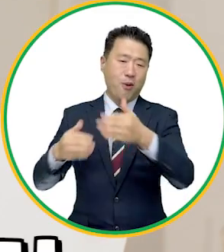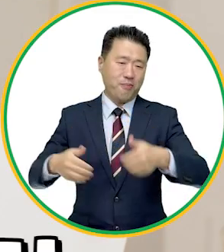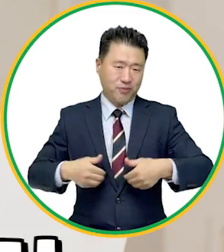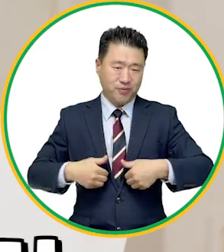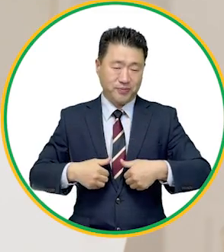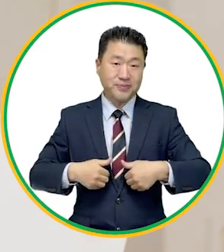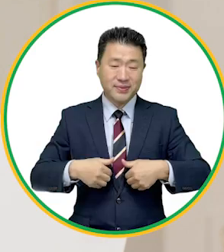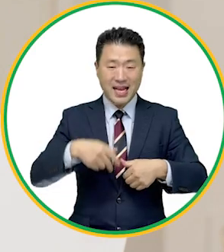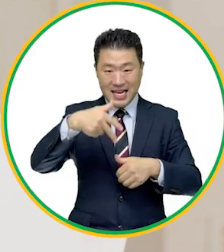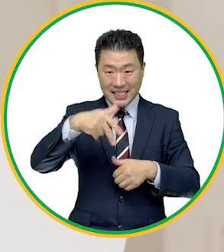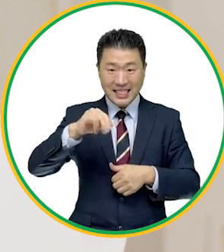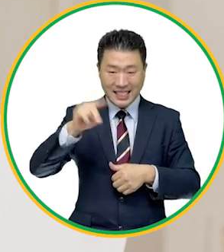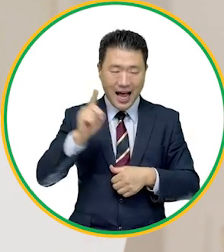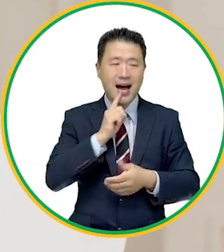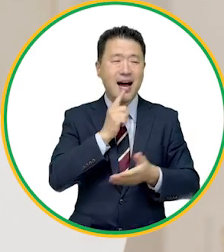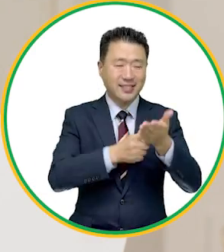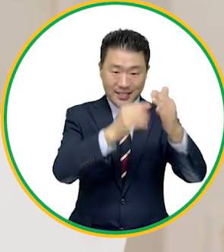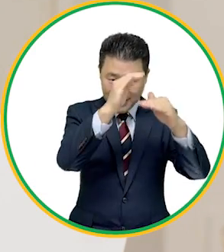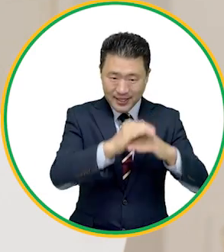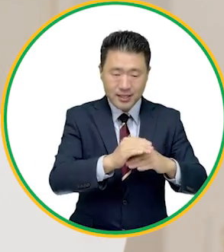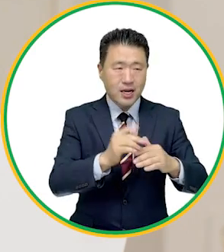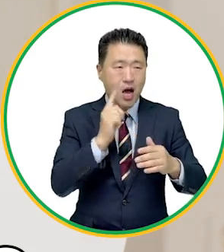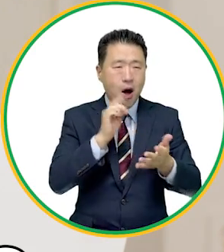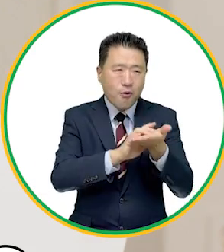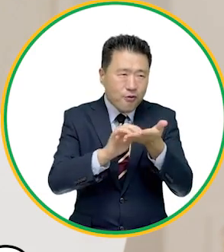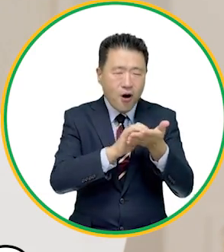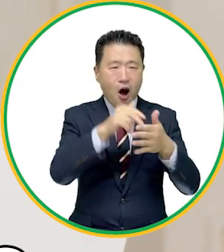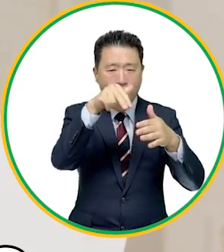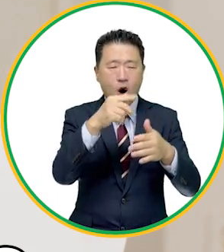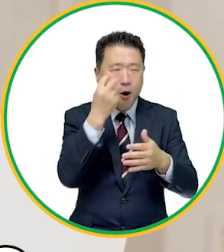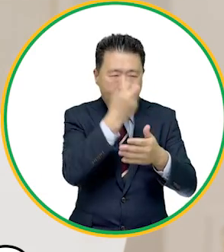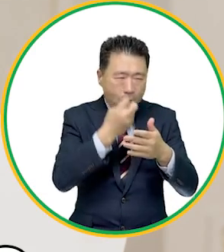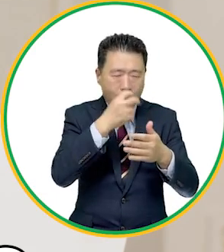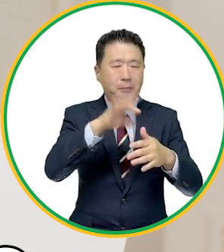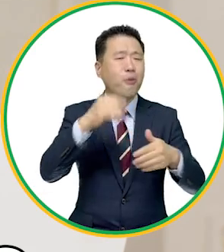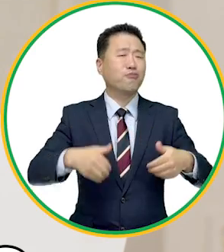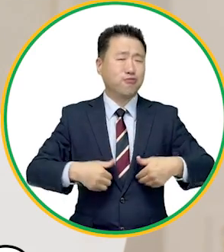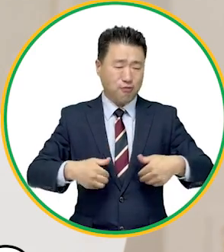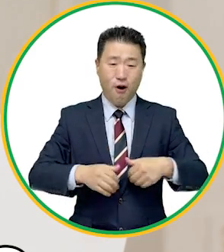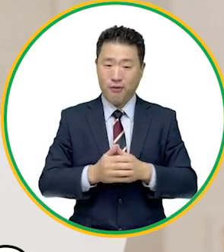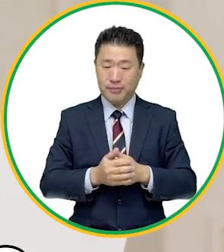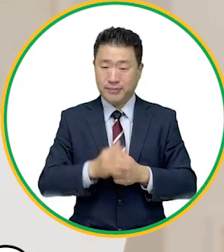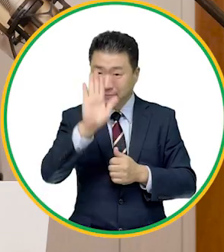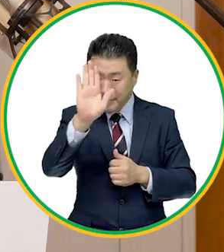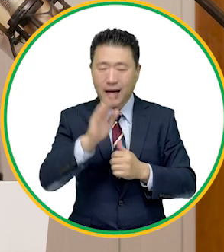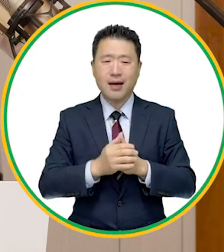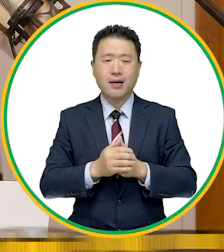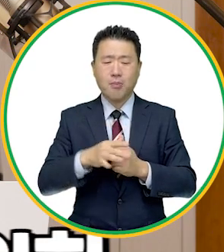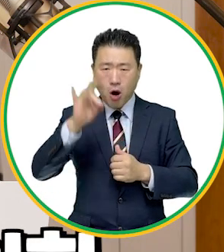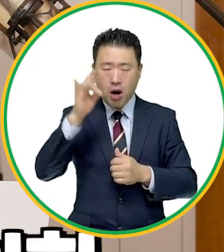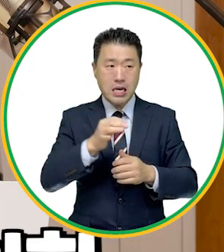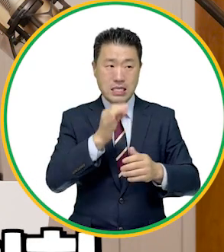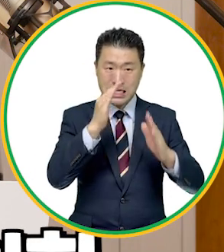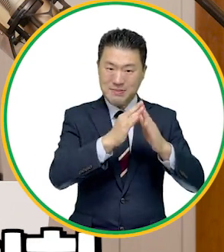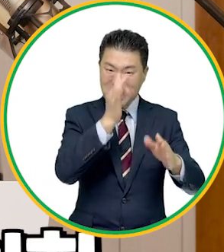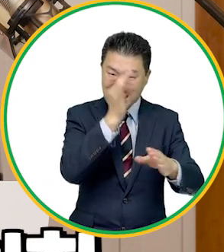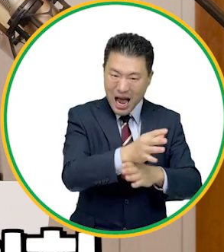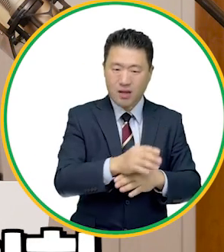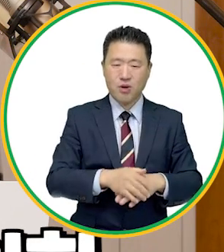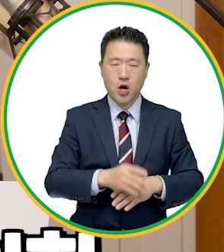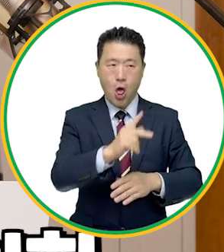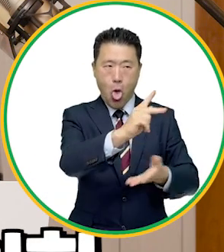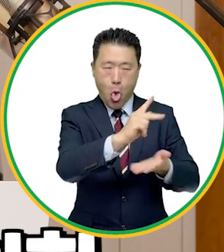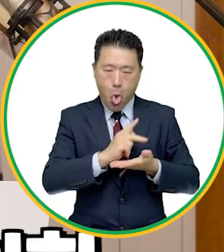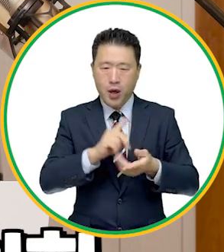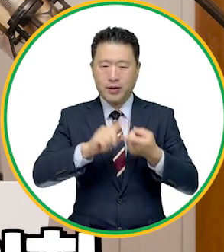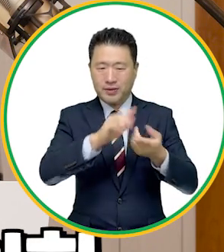신청해야 하며 관할지사에 연락해 인출 한도 조회를 먼저 해보시는 게 좋은데요. 단, 주택 구입